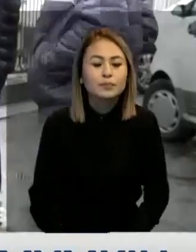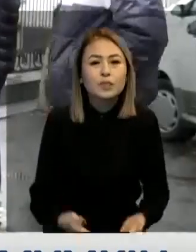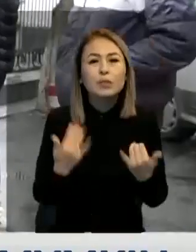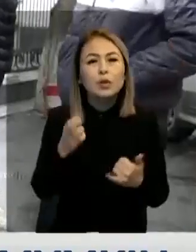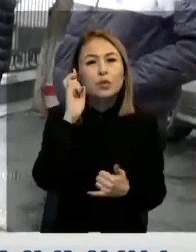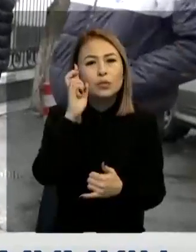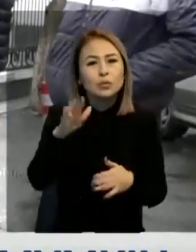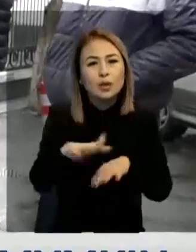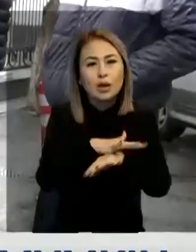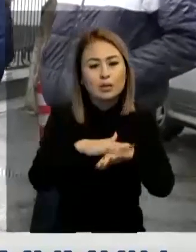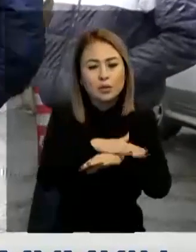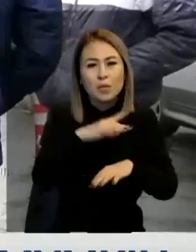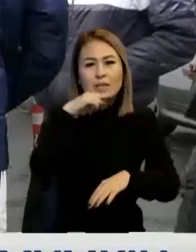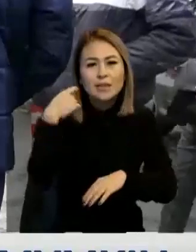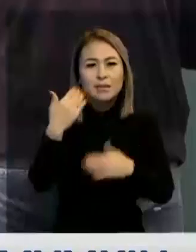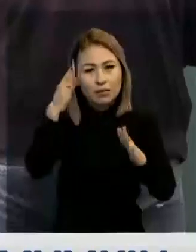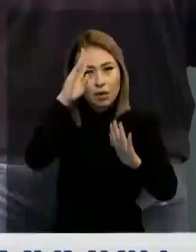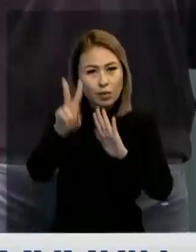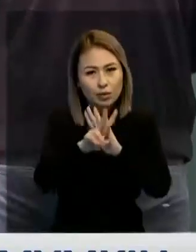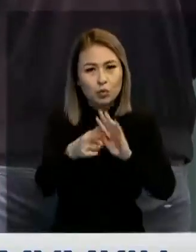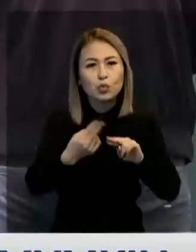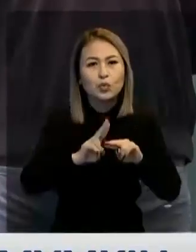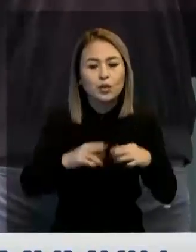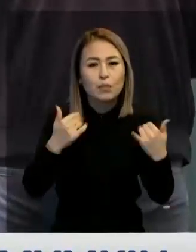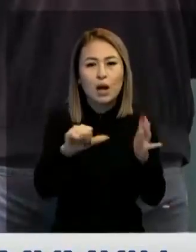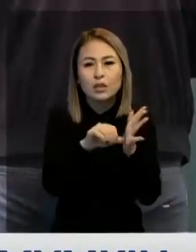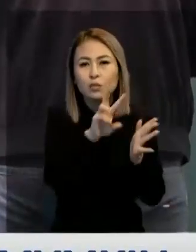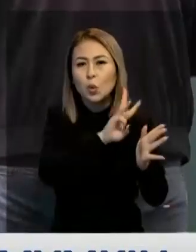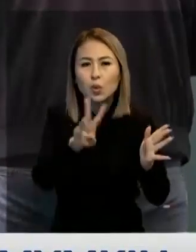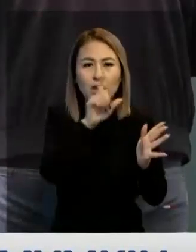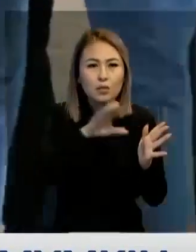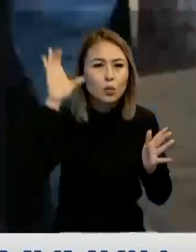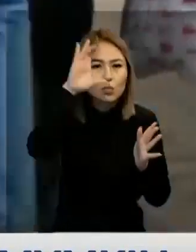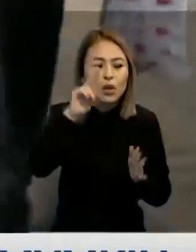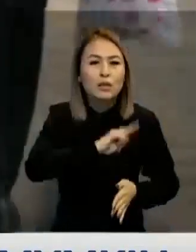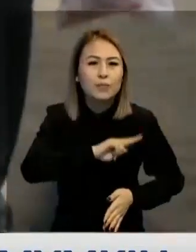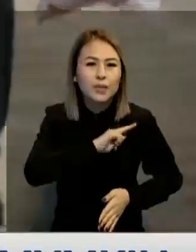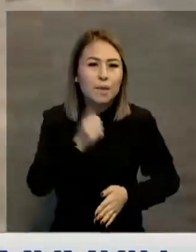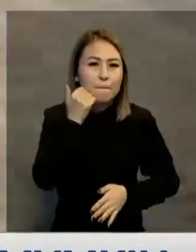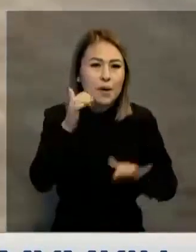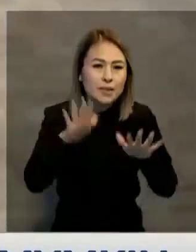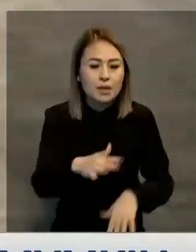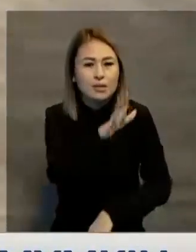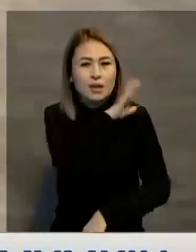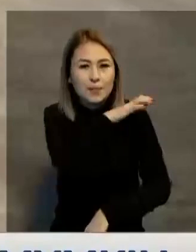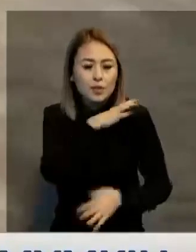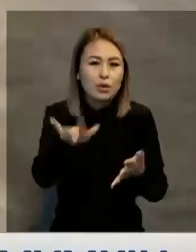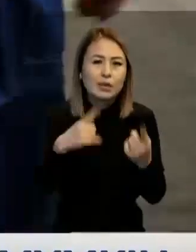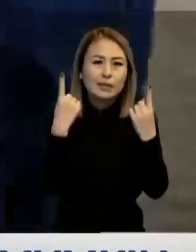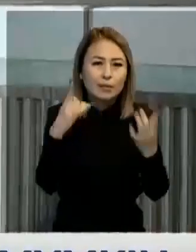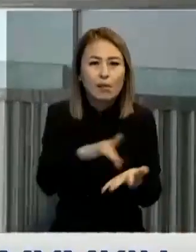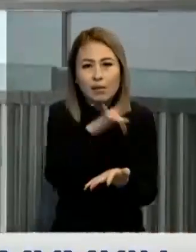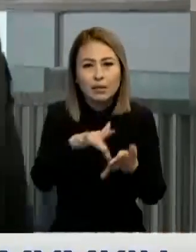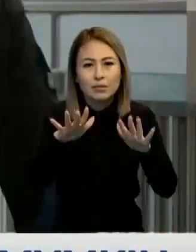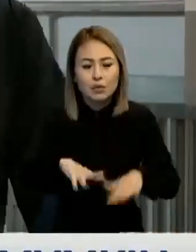ел нарығының көбіне Ресейге тәуелді екені белгілі. Өйткені 6 миллионнан астам өзбек азаматы Мәскеу, Санкт-Петербург сынды ірі қалаларда